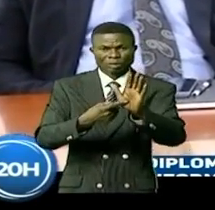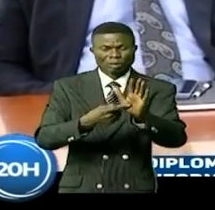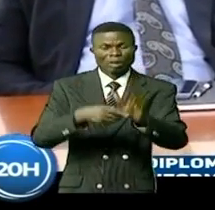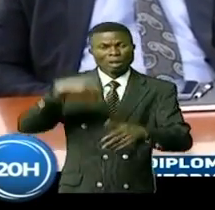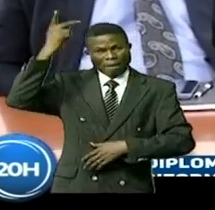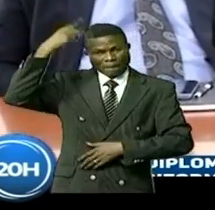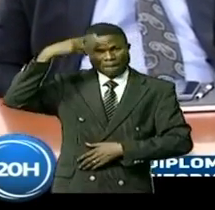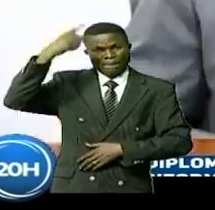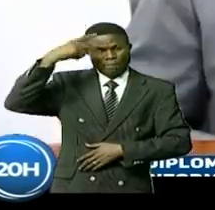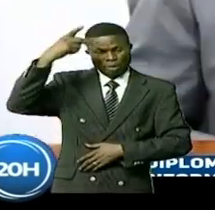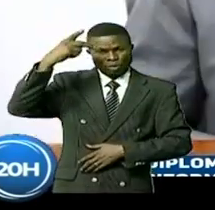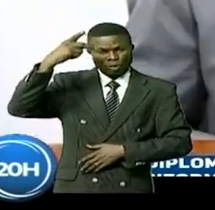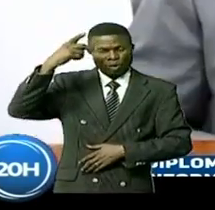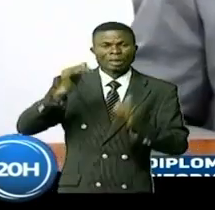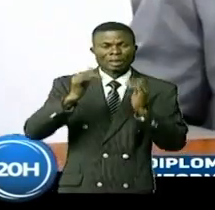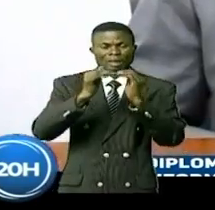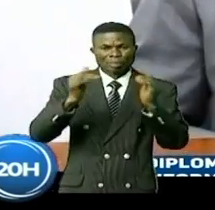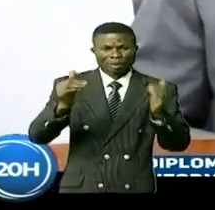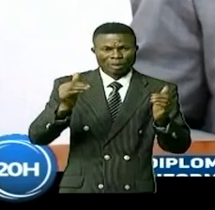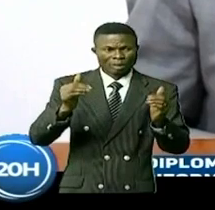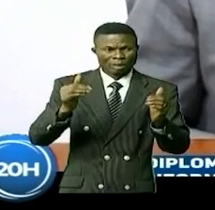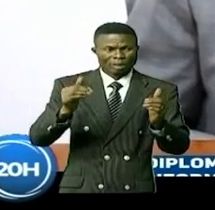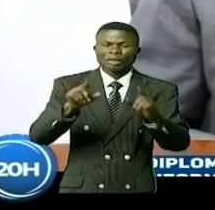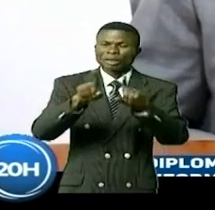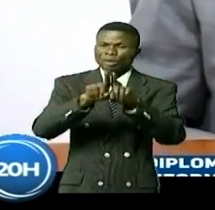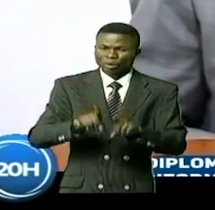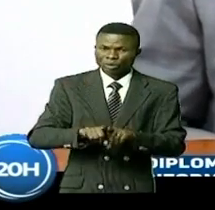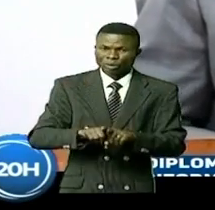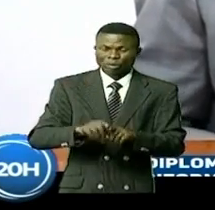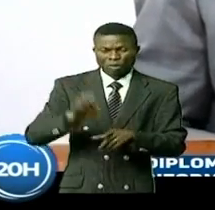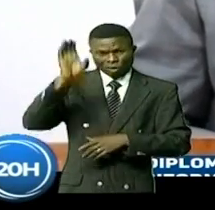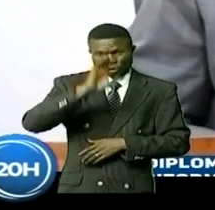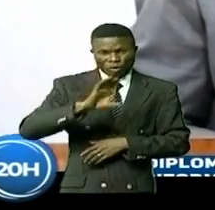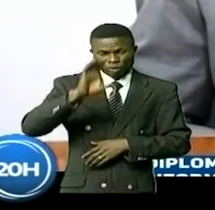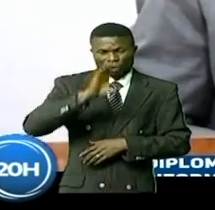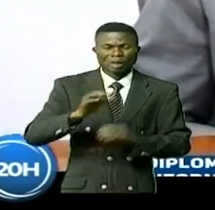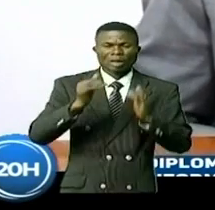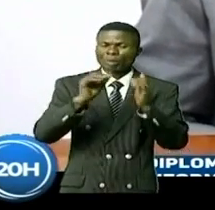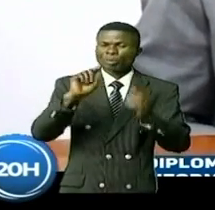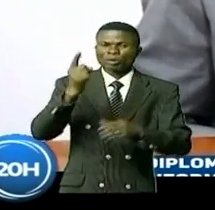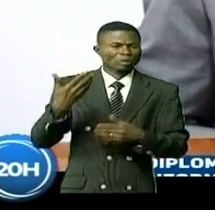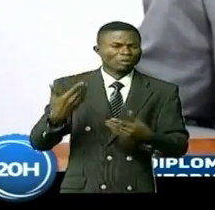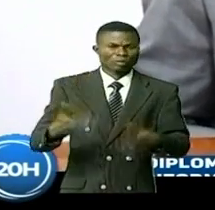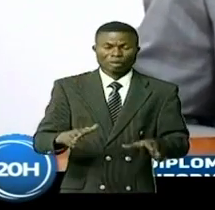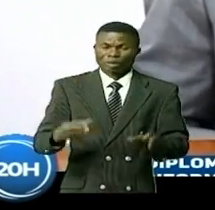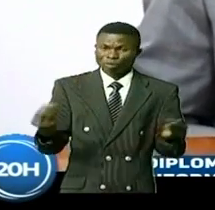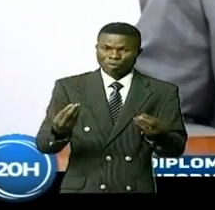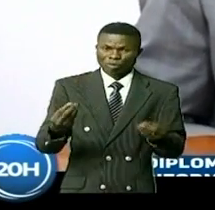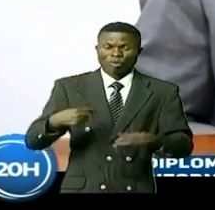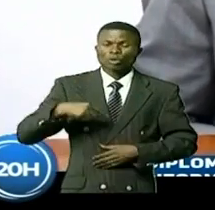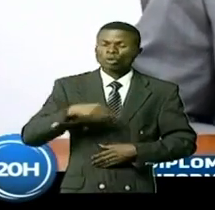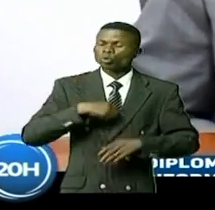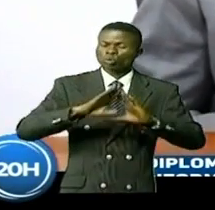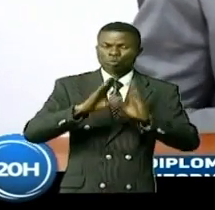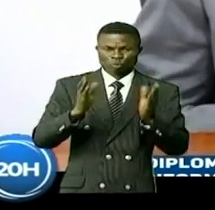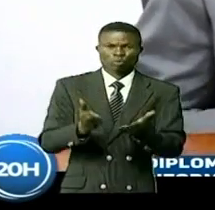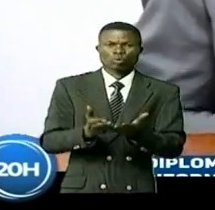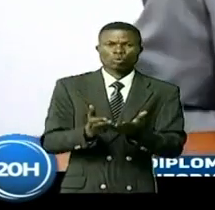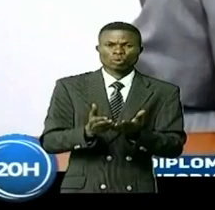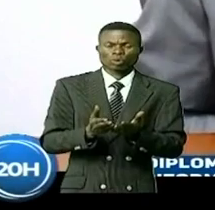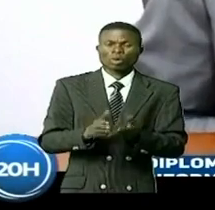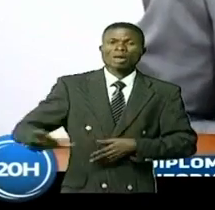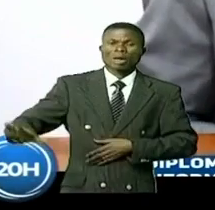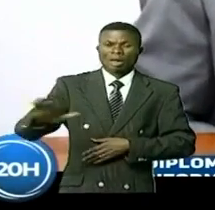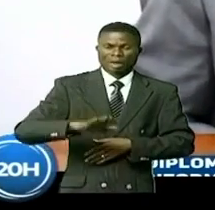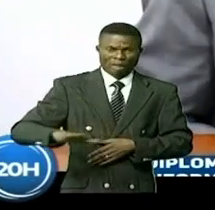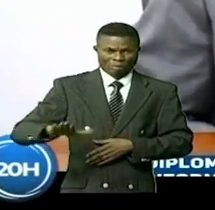politique de paix et rien que de recherche de la paix. Parce que nous sommes tous des pays en